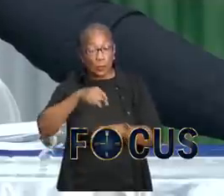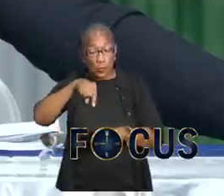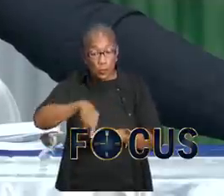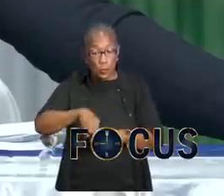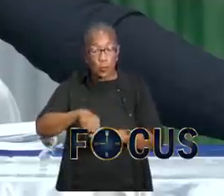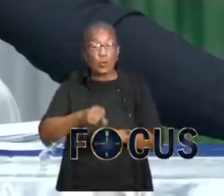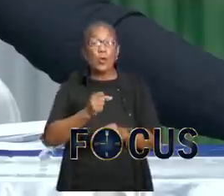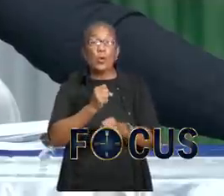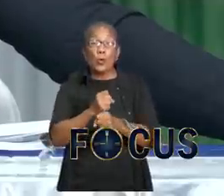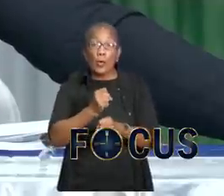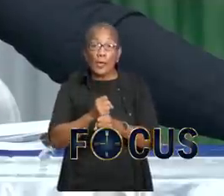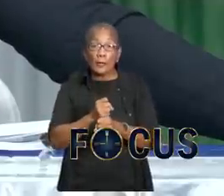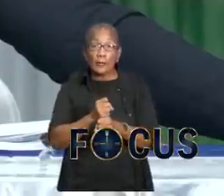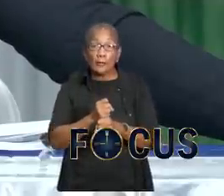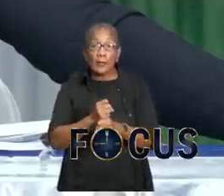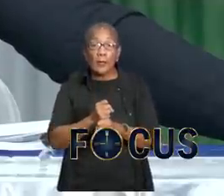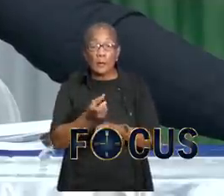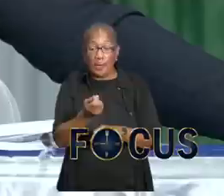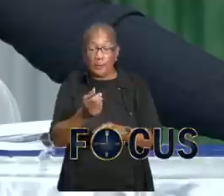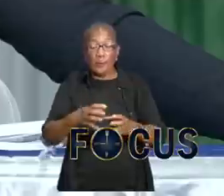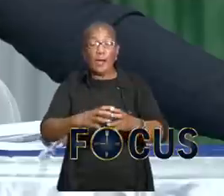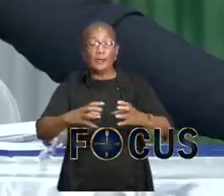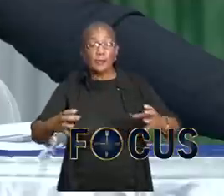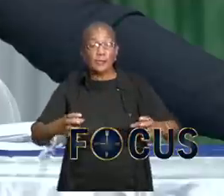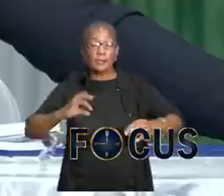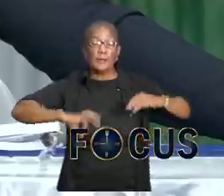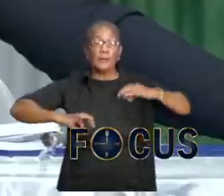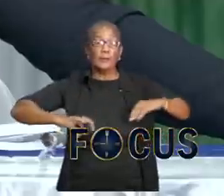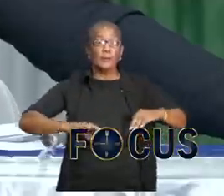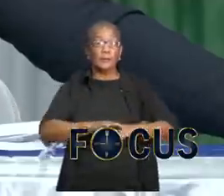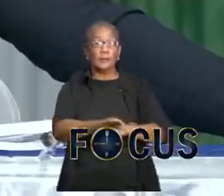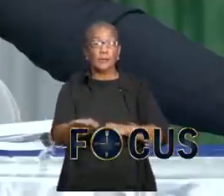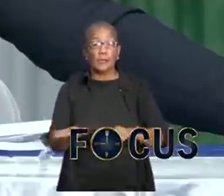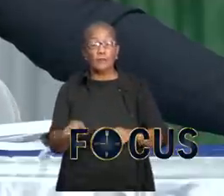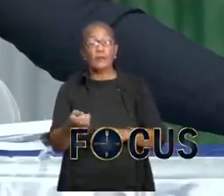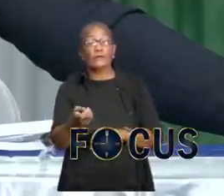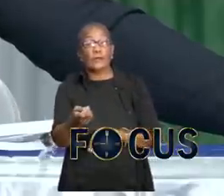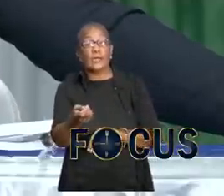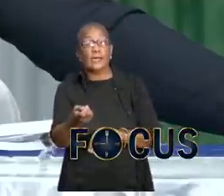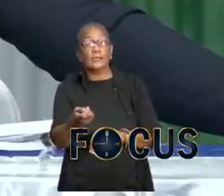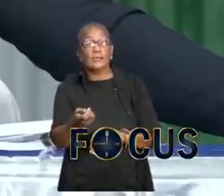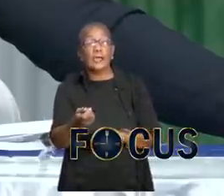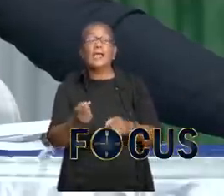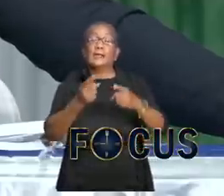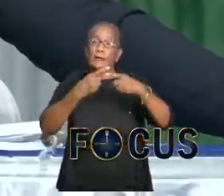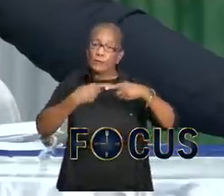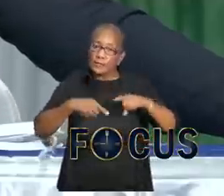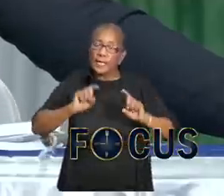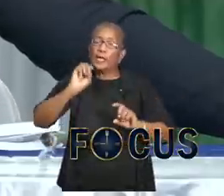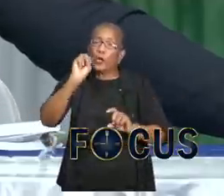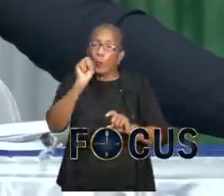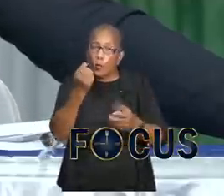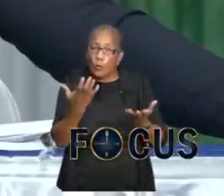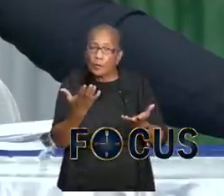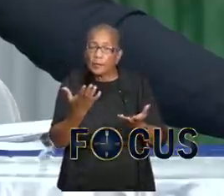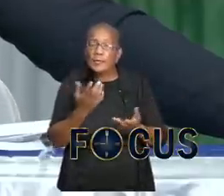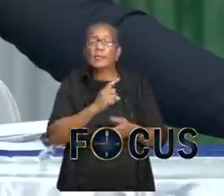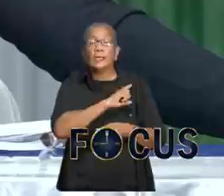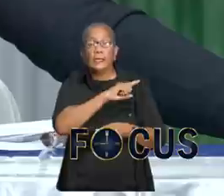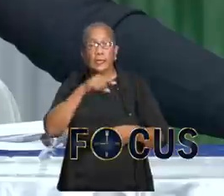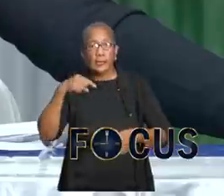bezig met de Vereniging van Bankiers te kijken, met het ministerie van Financiën, te kijken naar de verschillende mogelijkheden dat